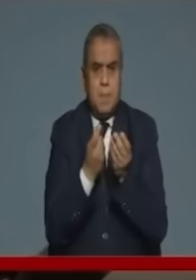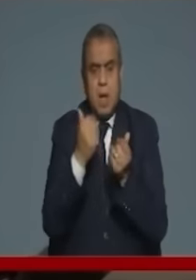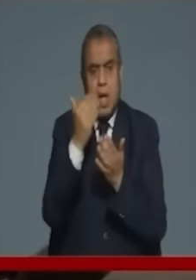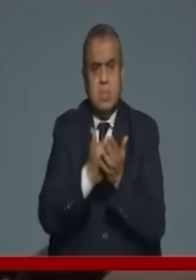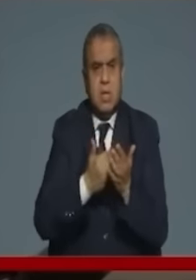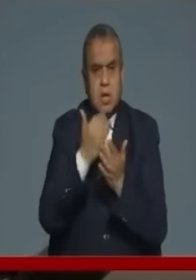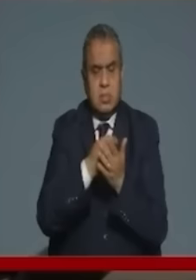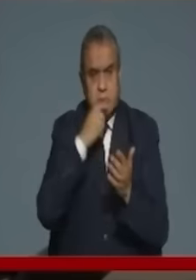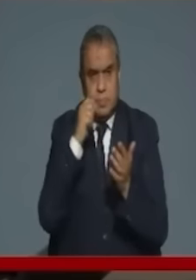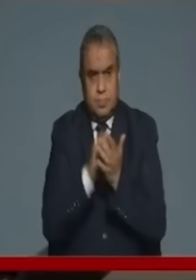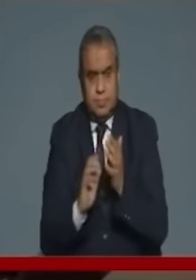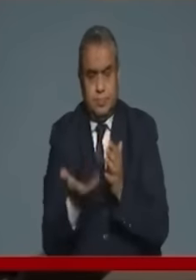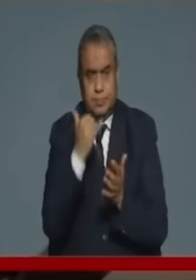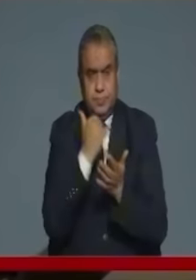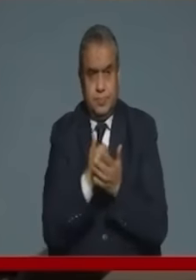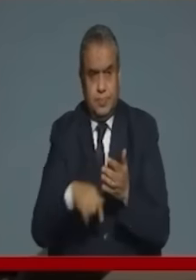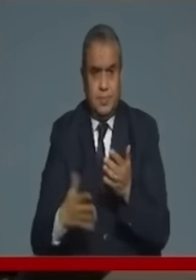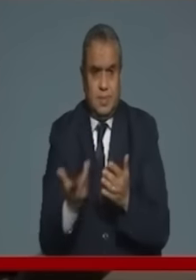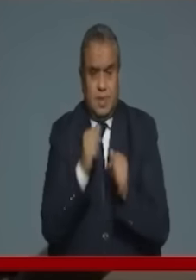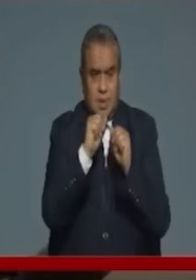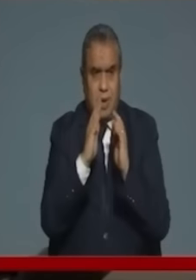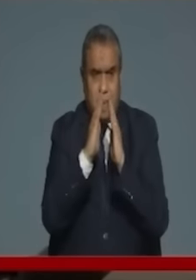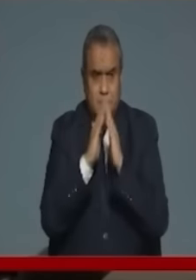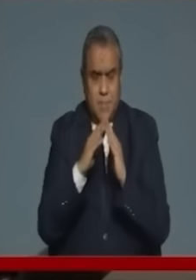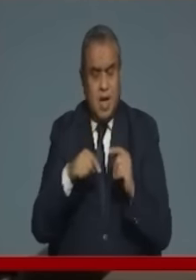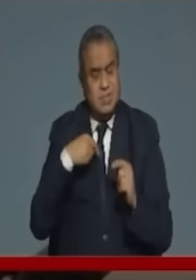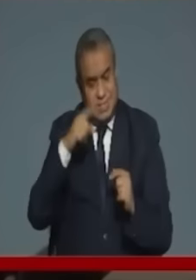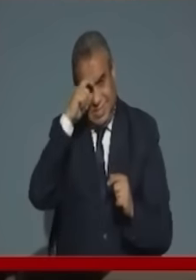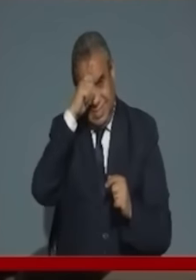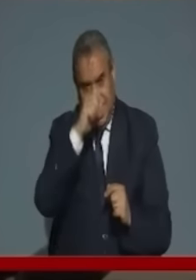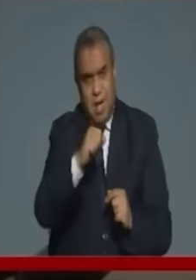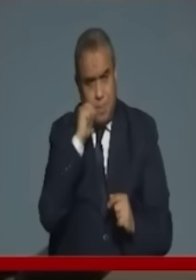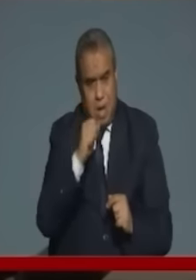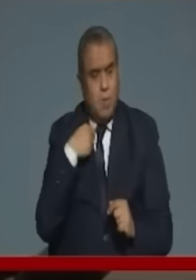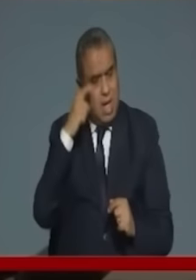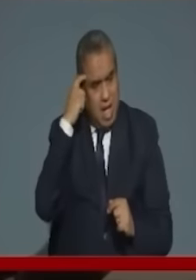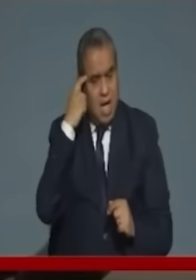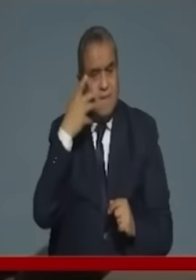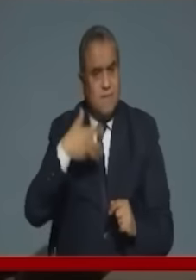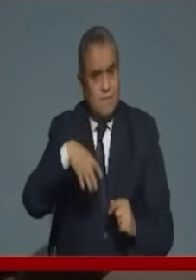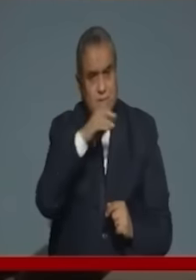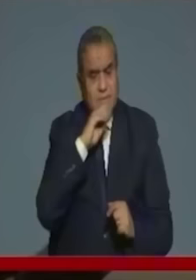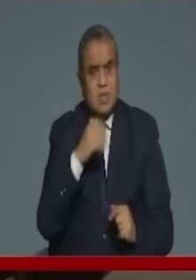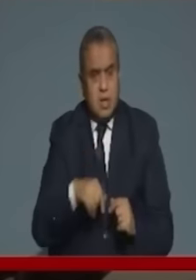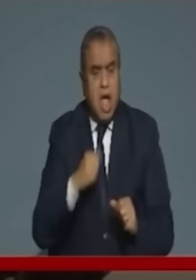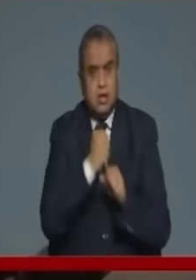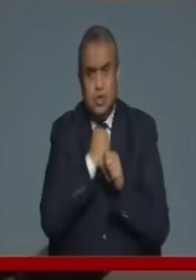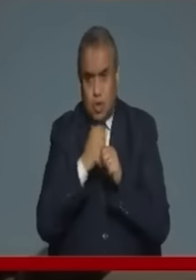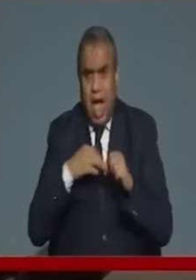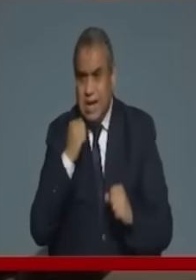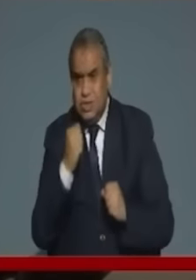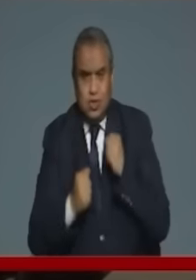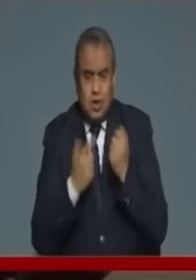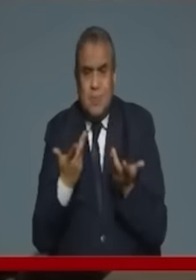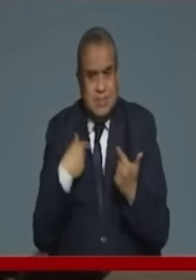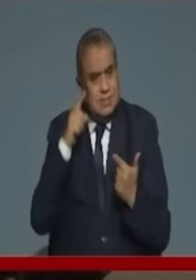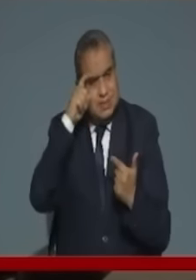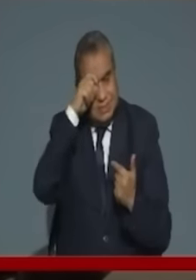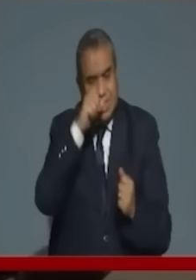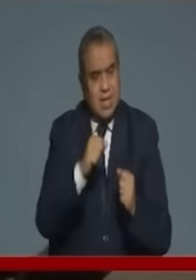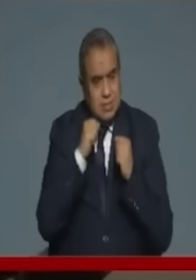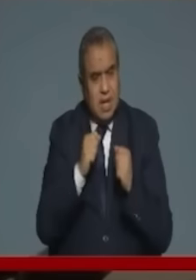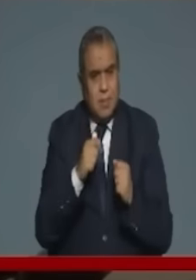واحنا طبعا يعني ظروفنا مش يعني ظروفنا برضو مش صعبه يعني، عايزين نعمل حاجات كتير وظروفنا مش